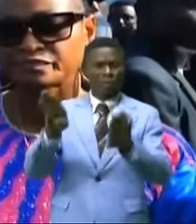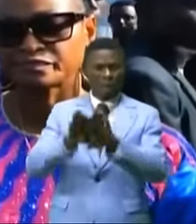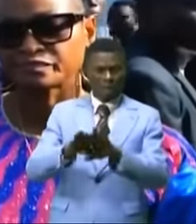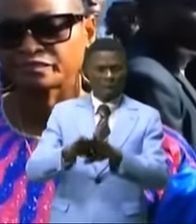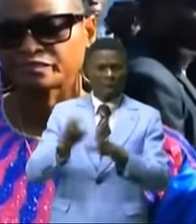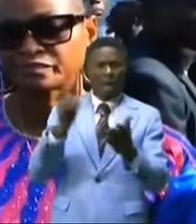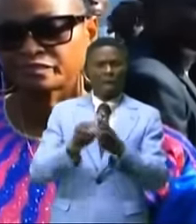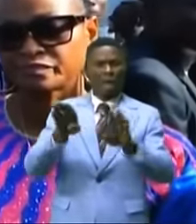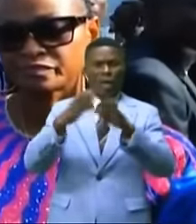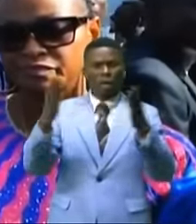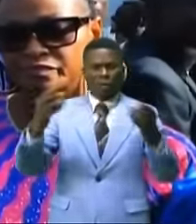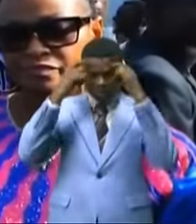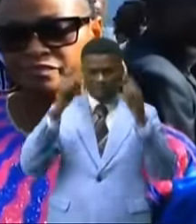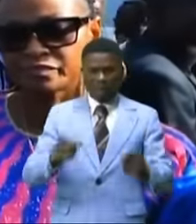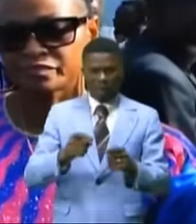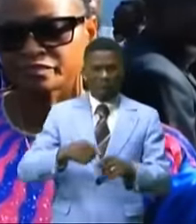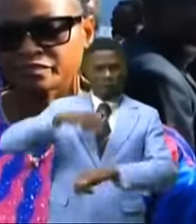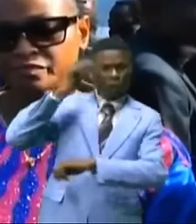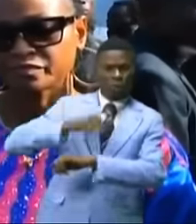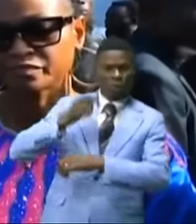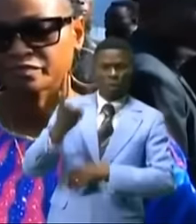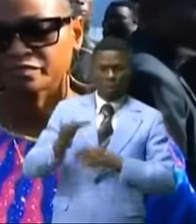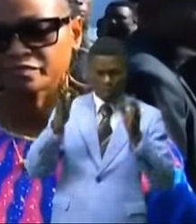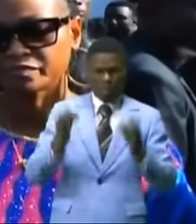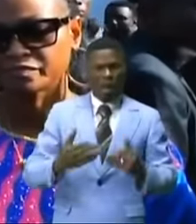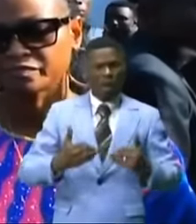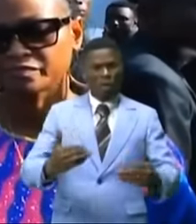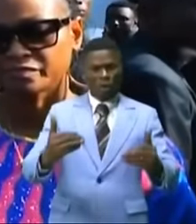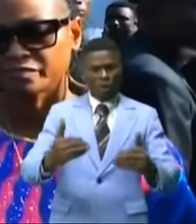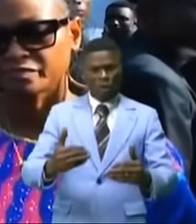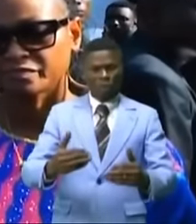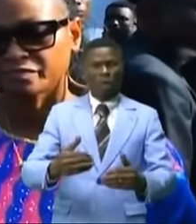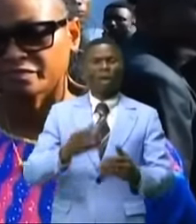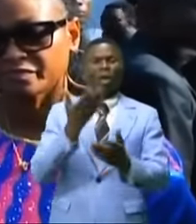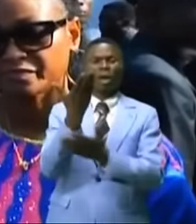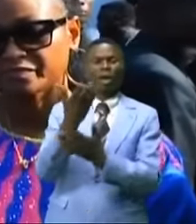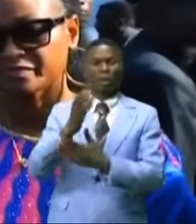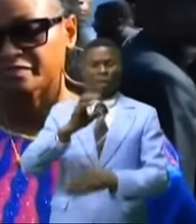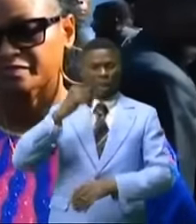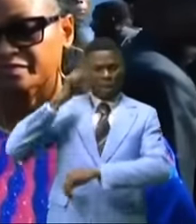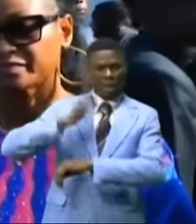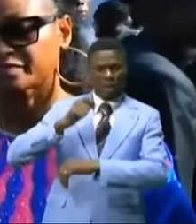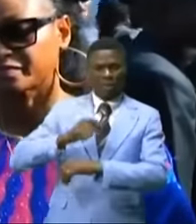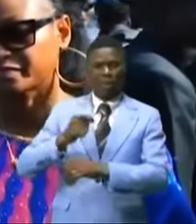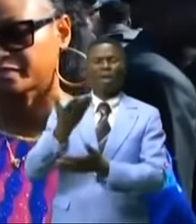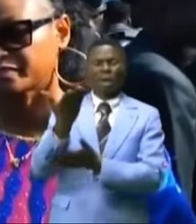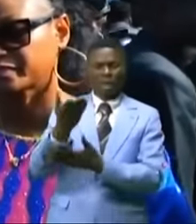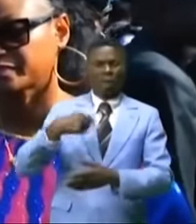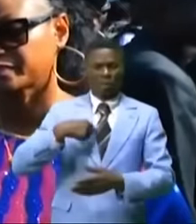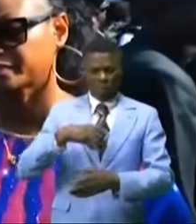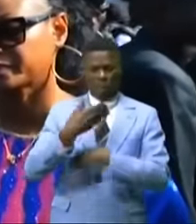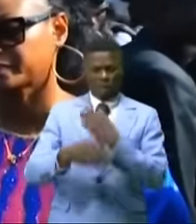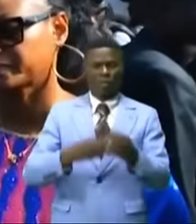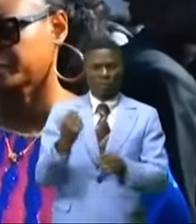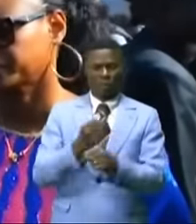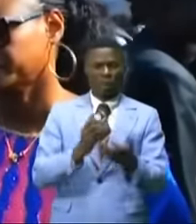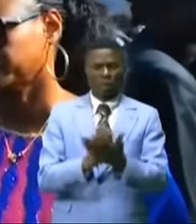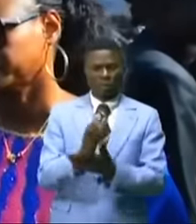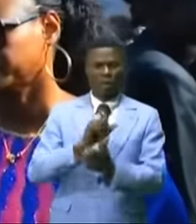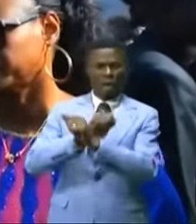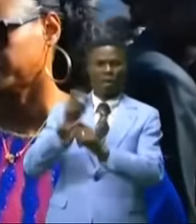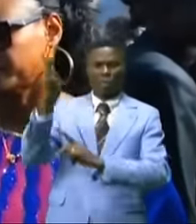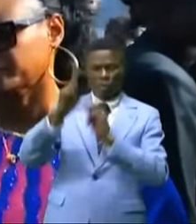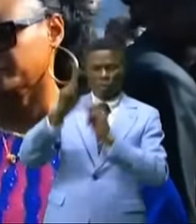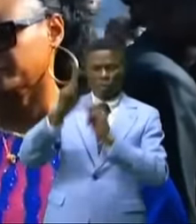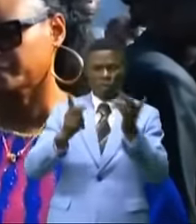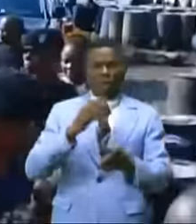été ouvert par décision du parquet, mais là ça continue, on a saisi le parquet qui nous a remis dans nos droits pour que nous puissions exercer notre travail. C'est ce qui est en